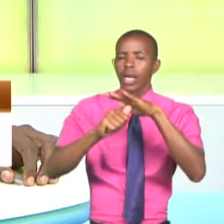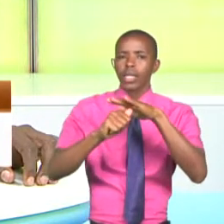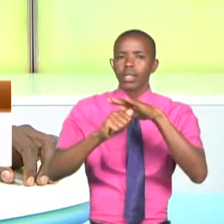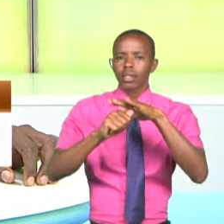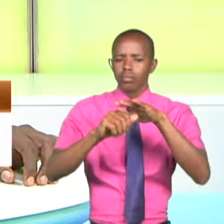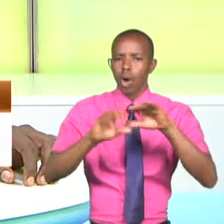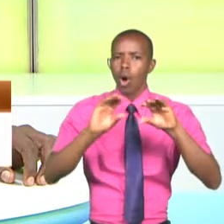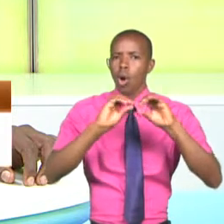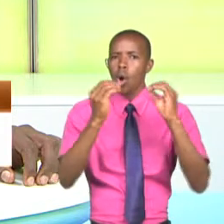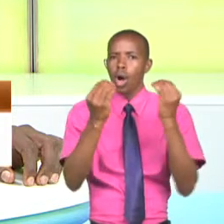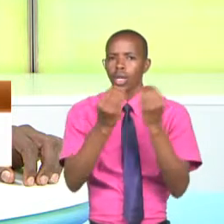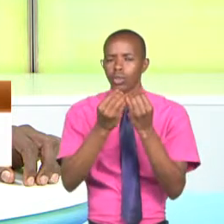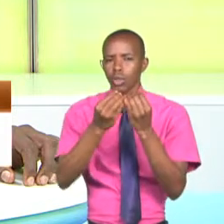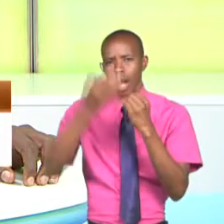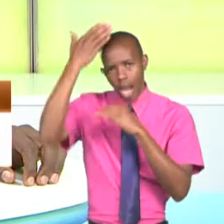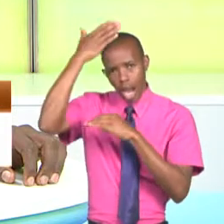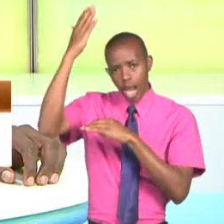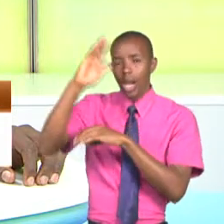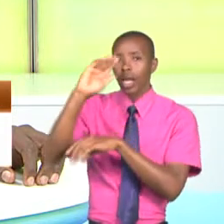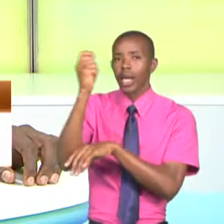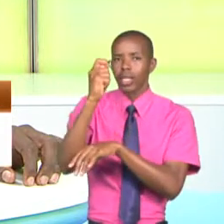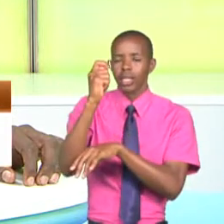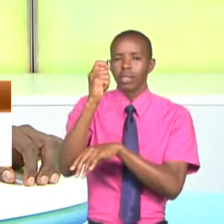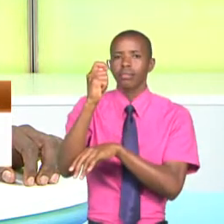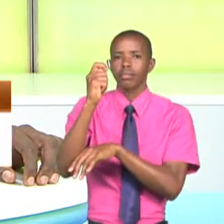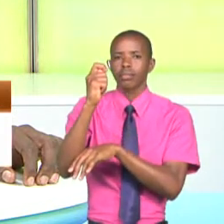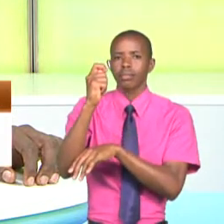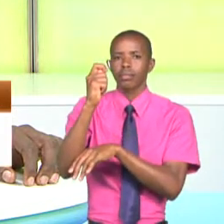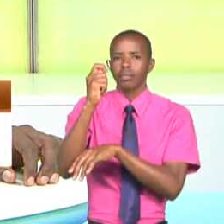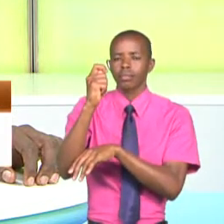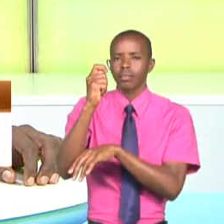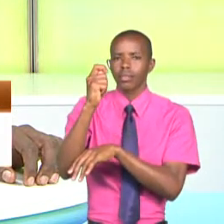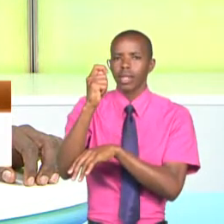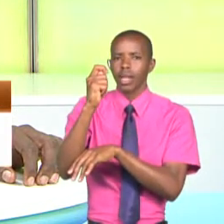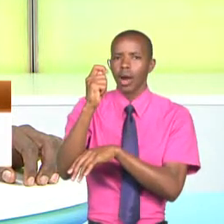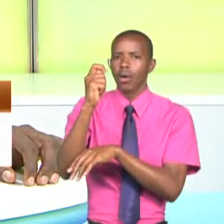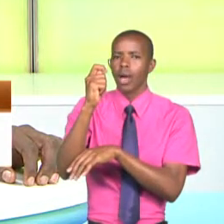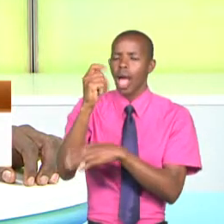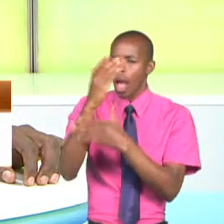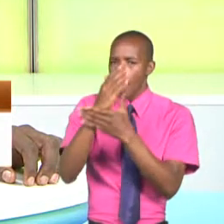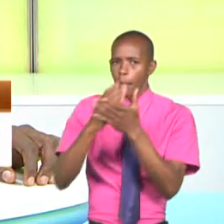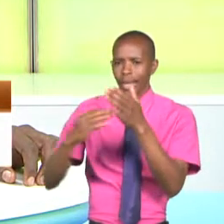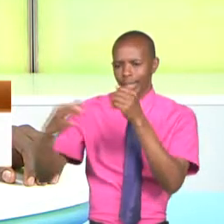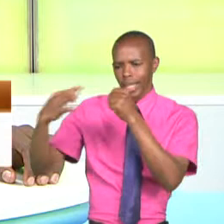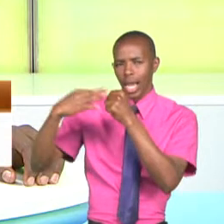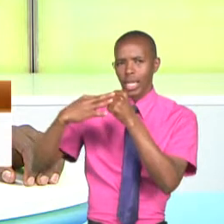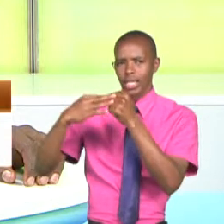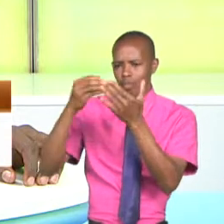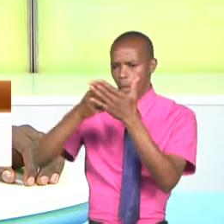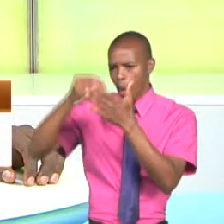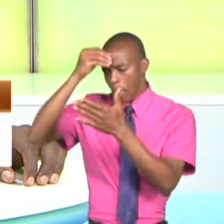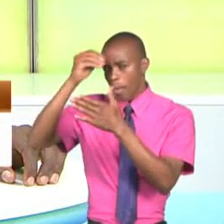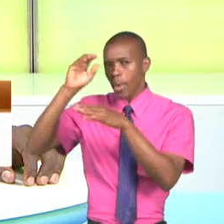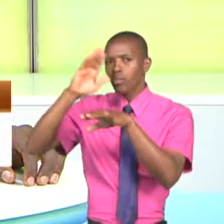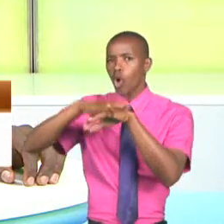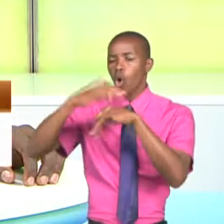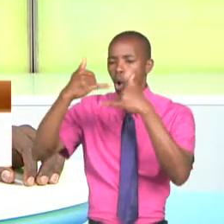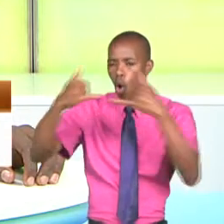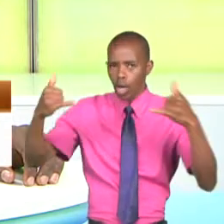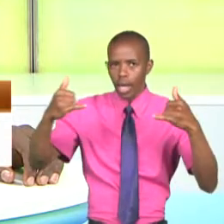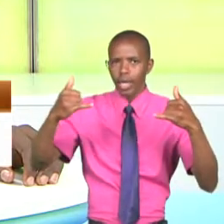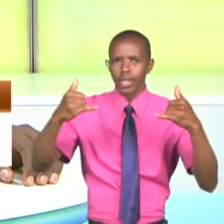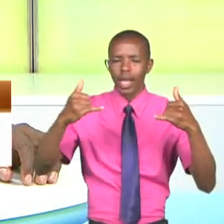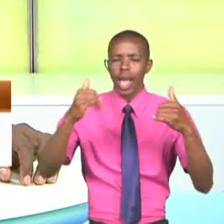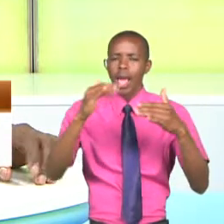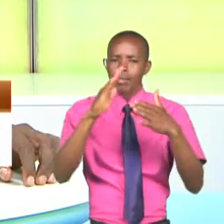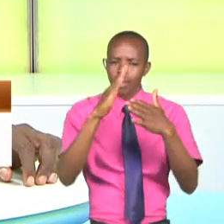wa shirika la wauguzi nchini KMPDC na yatakuwa na sehemu 8 ambazo zitasomwa mitandaoni, huku kukiwa na